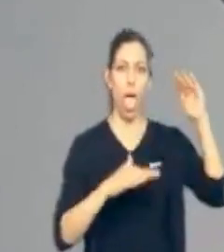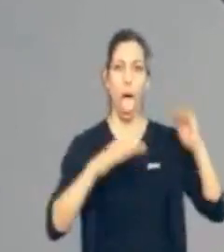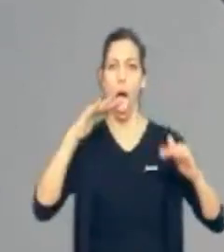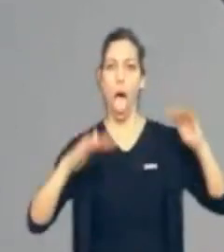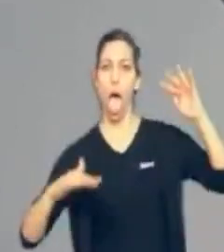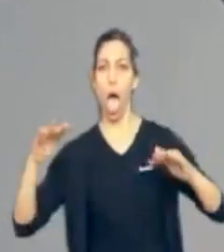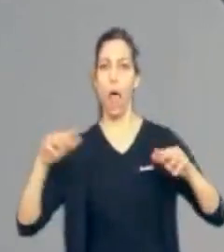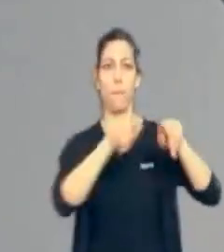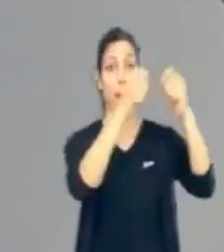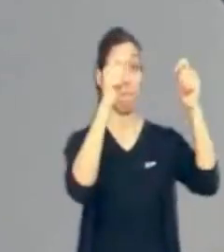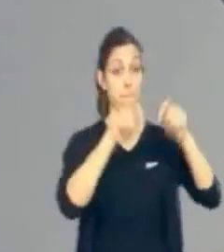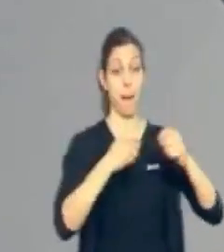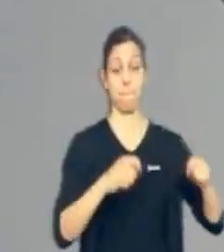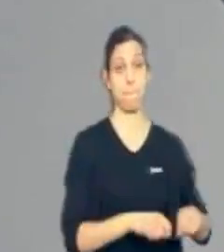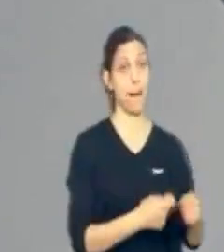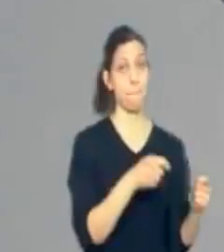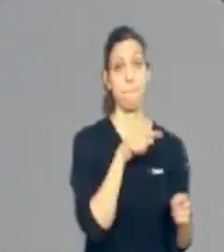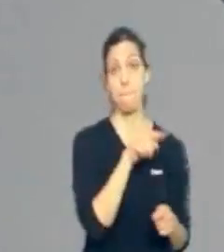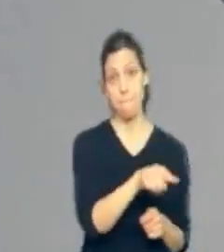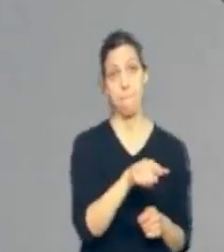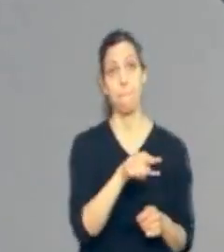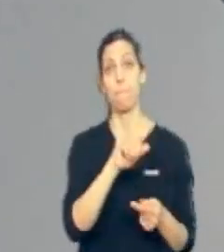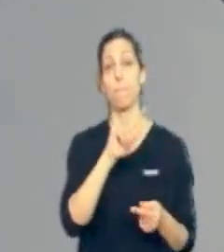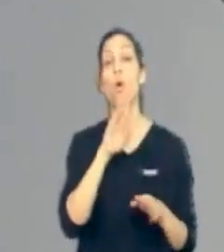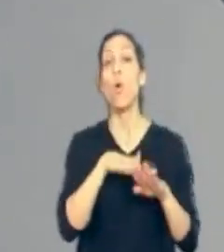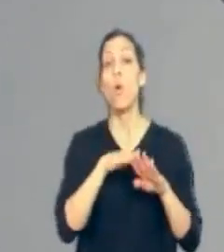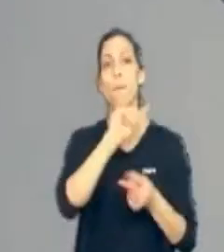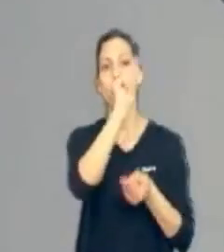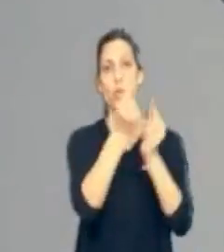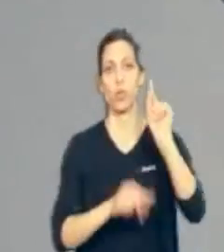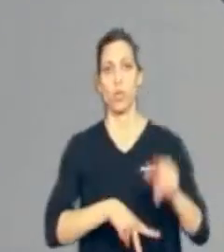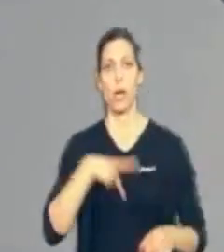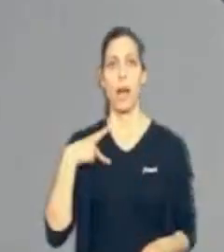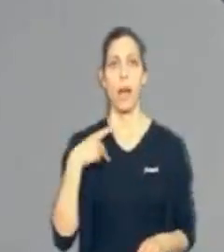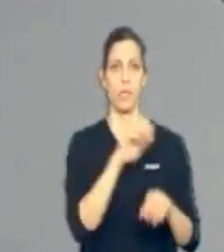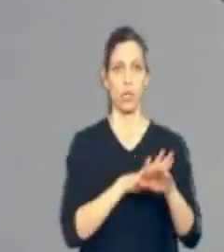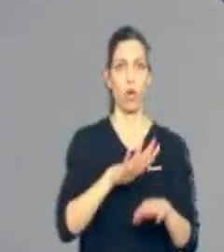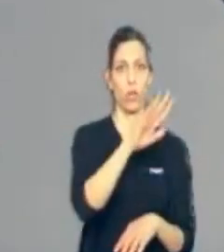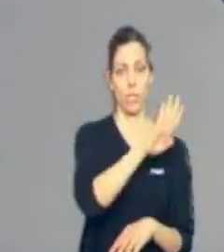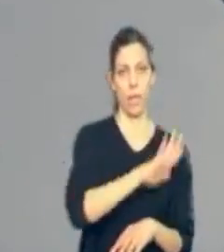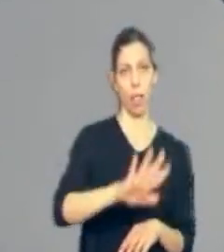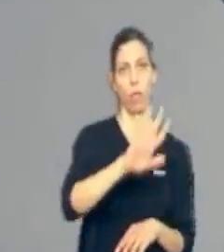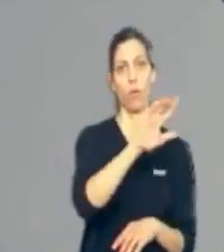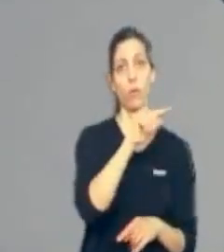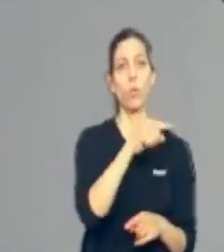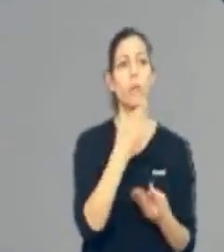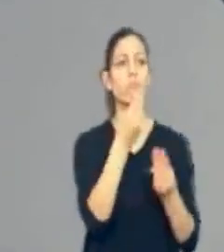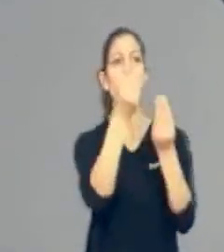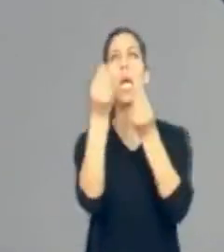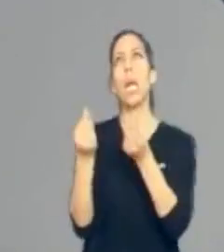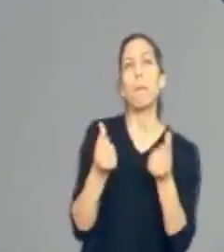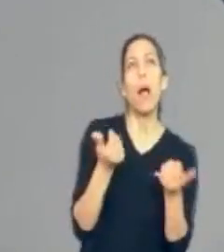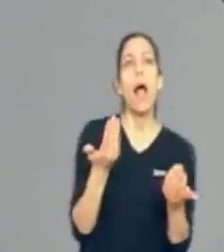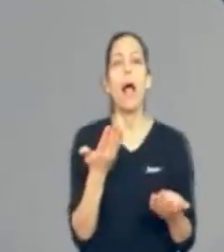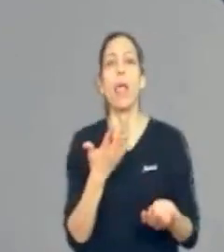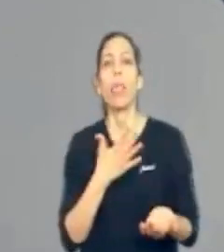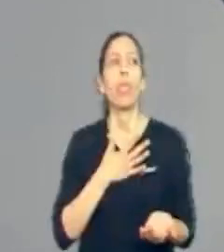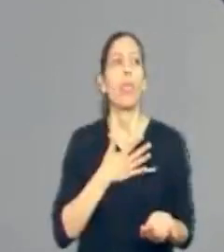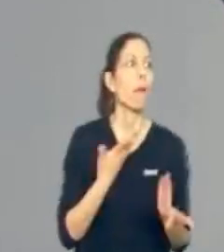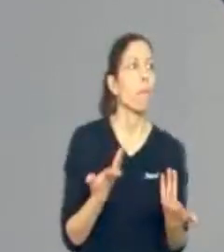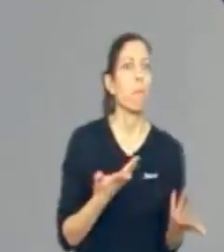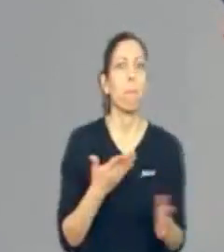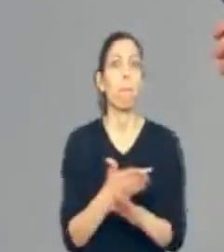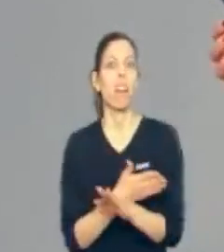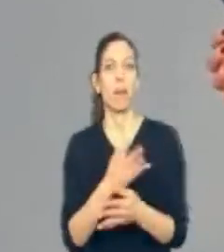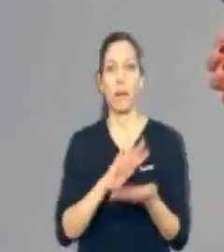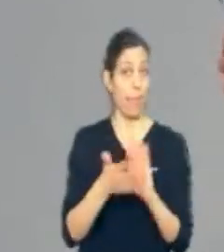centre, per els pressupostos generals de l'Estat. I no és que així n'hi hagi ningú clima de